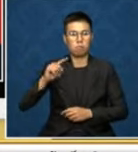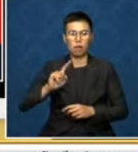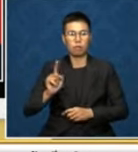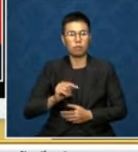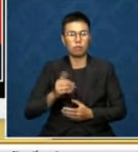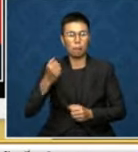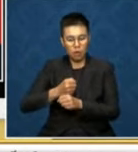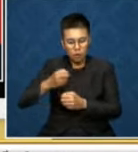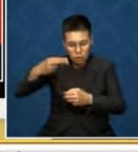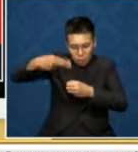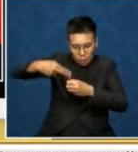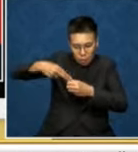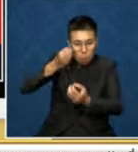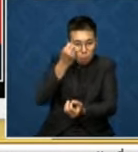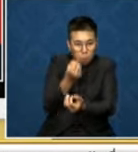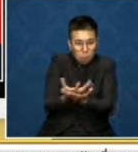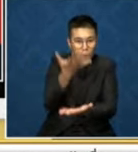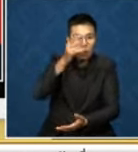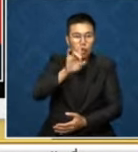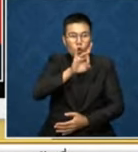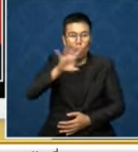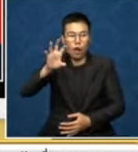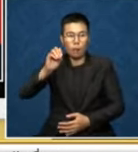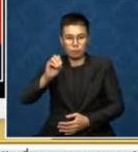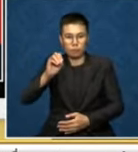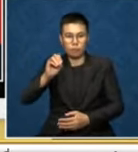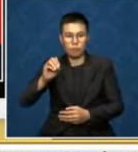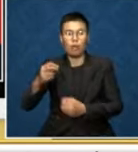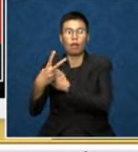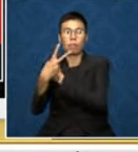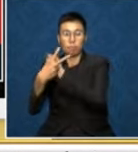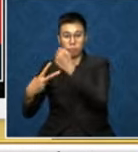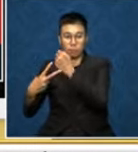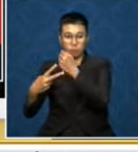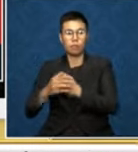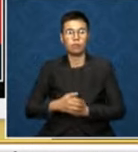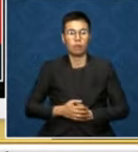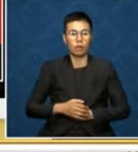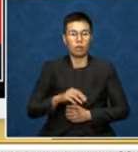ในตลาดโลกอาจจะพุ่งแตะถึง150เหรียญสหรัฐต่อบาร์เรล